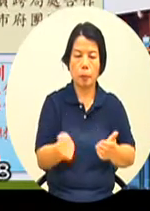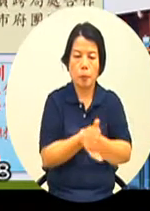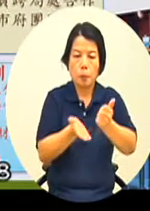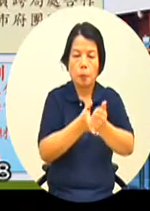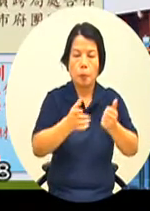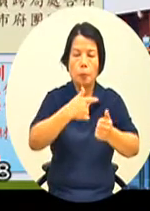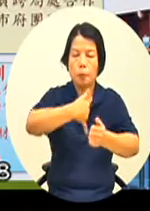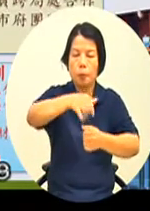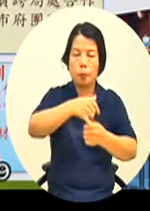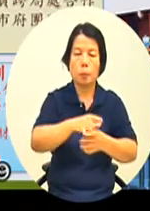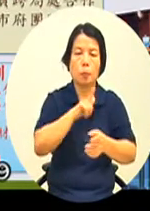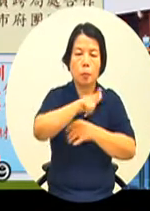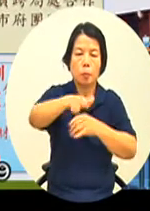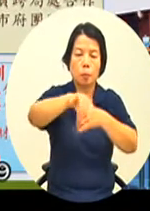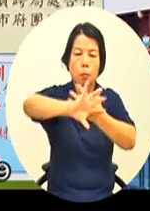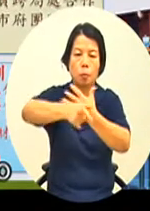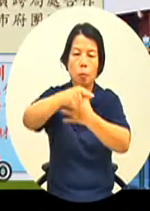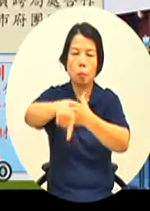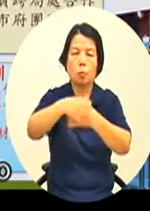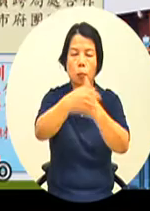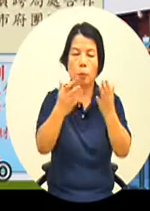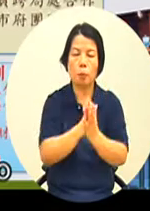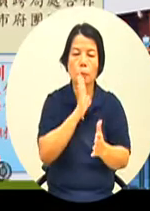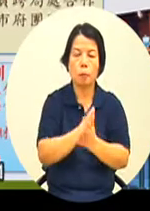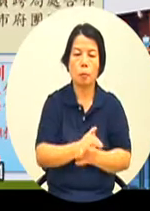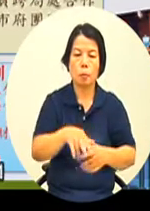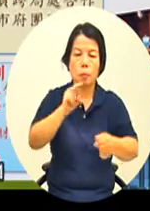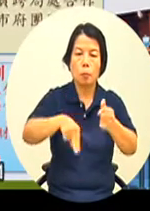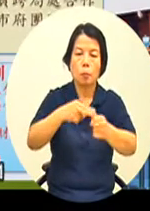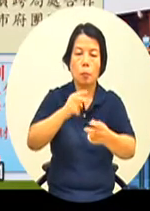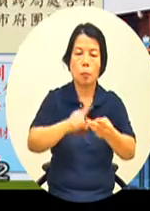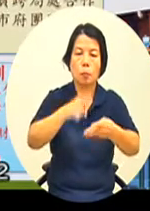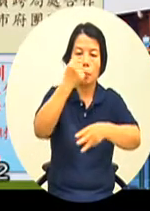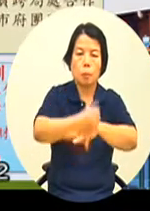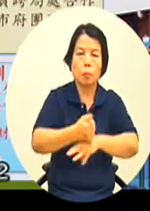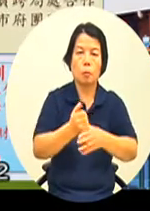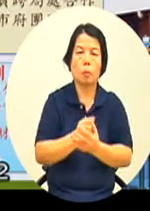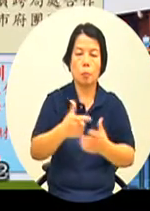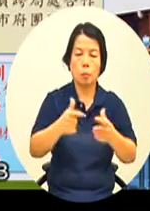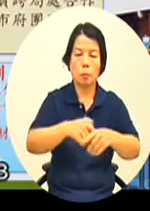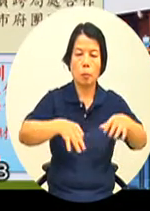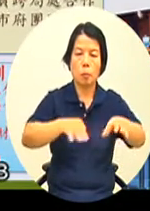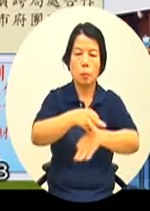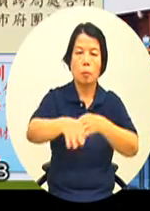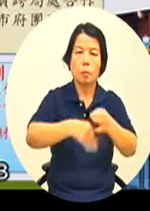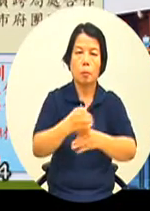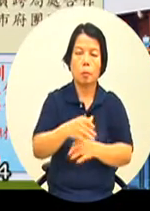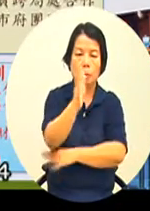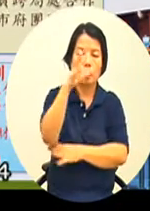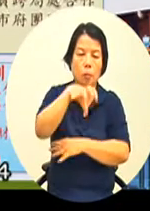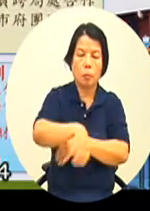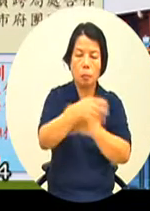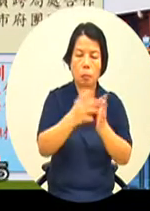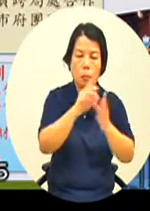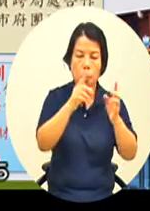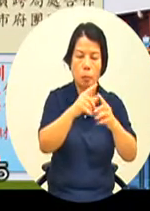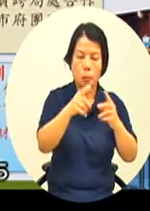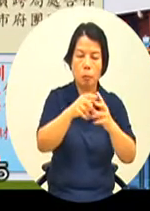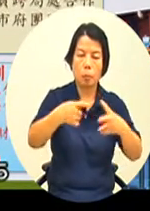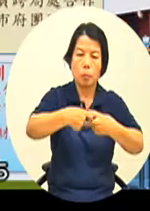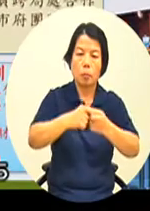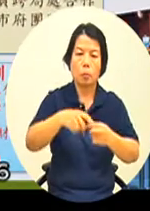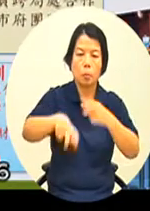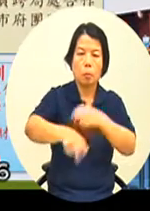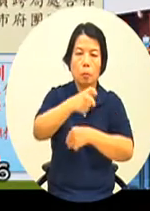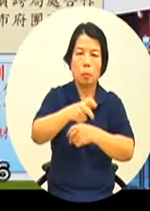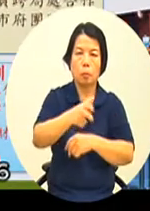我们社会局的长青综合服务中心的刘主任，还有我们财政局的张秘书，还有我们税捐处的李处长，分